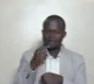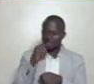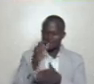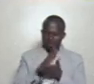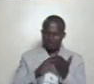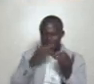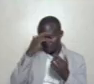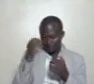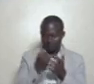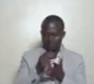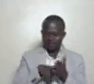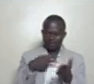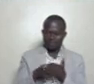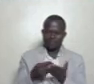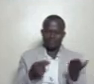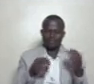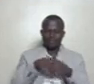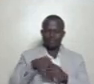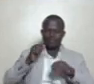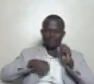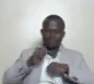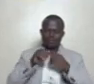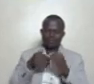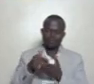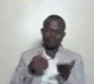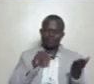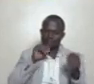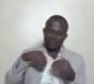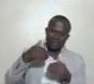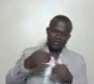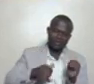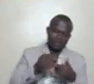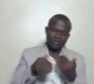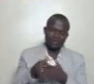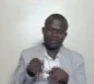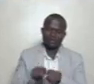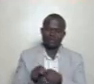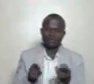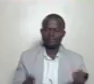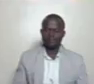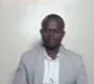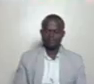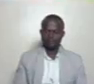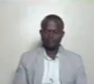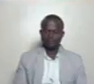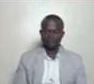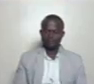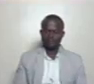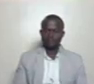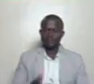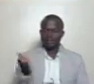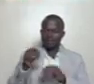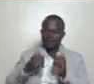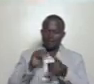mu byatumye batsindwa uyu mukino muri aya marushanwa nuko badahoza gukina uyu mukino wa beach volley aba bahungu